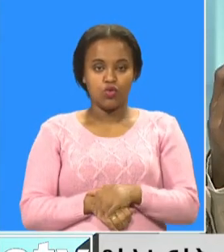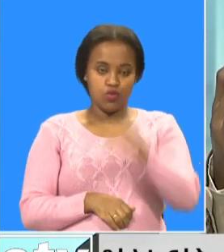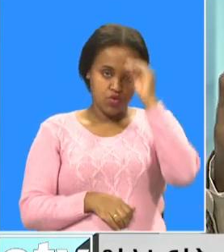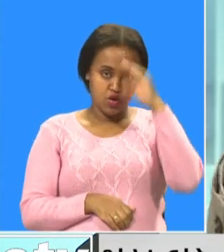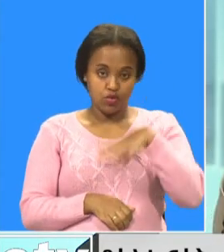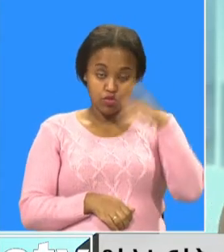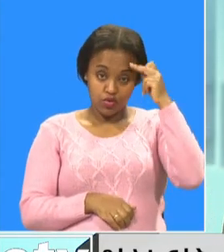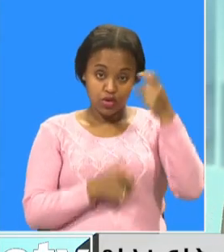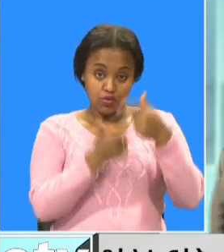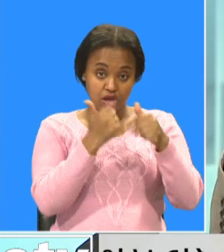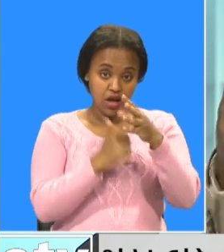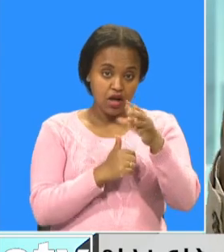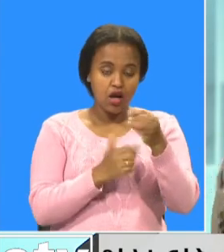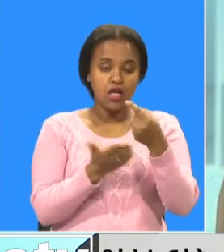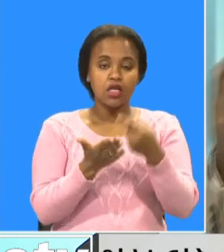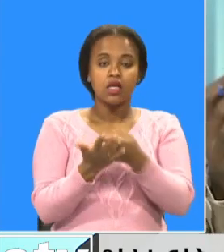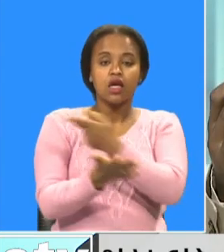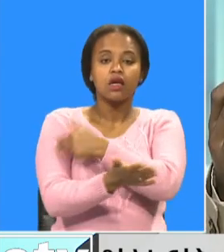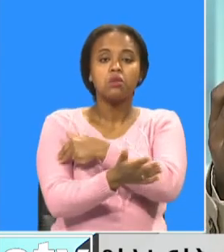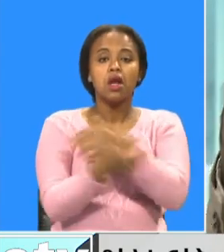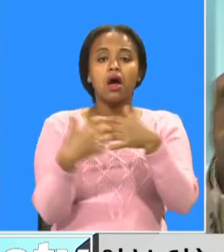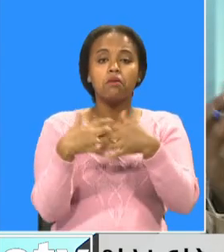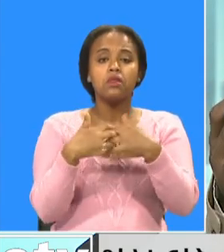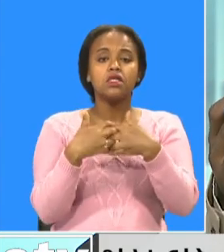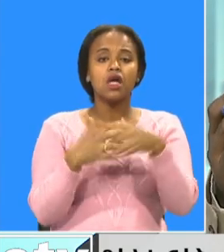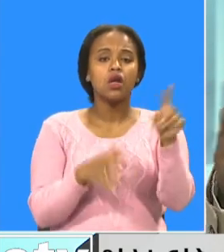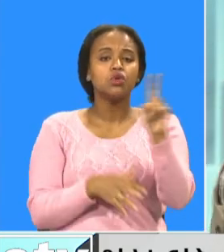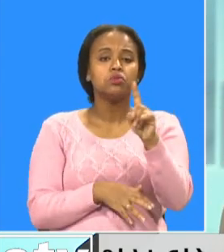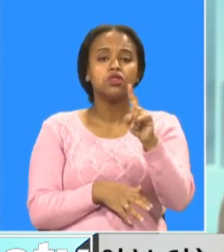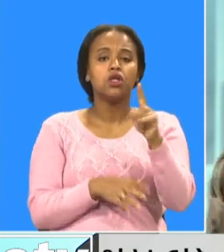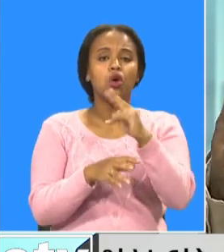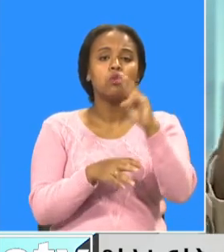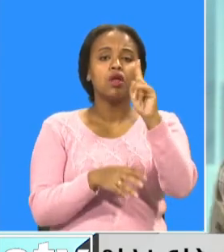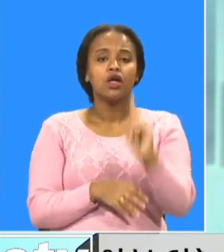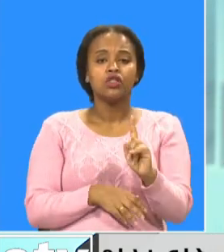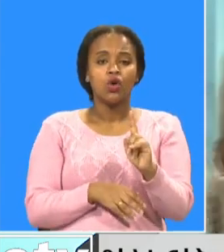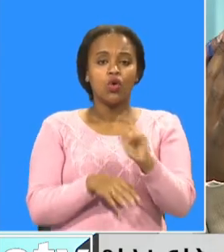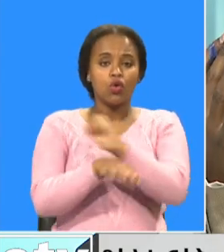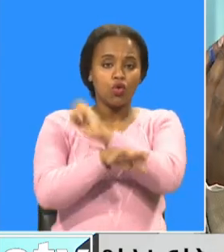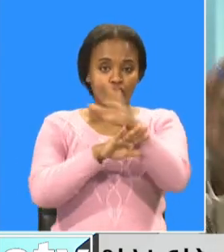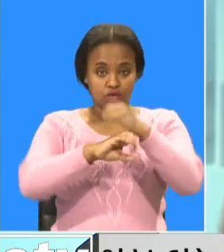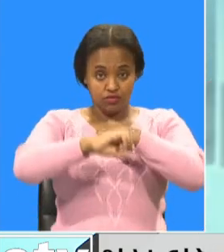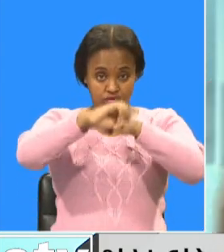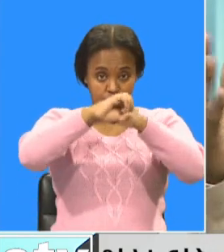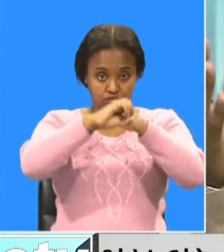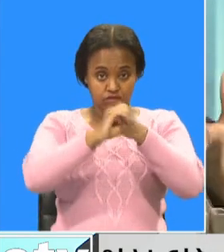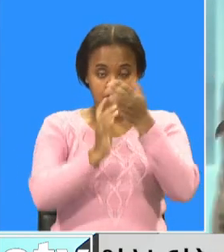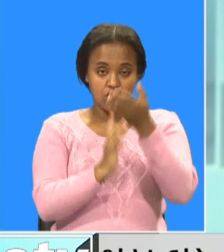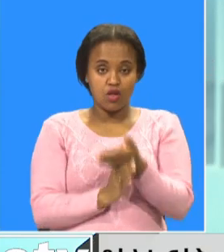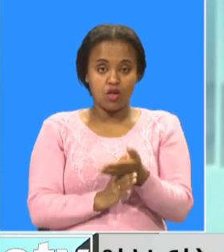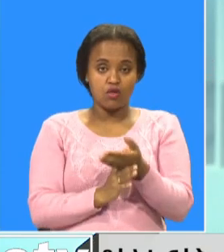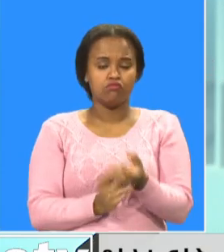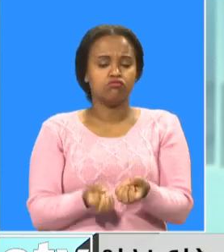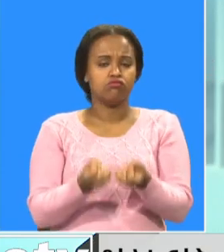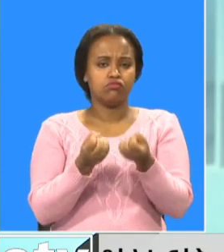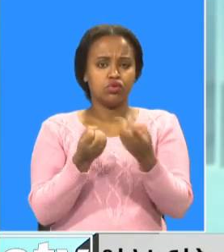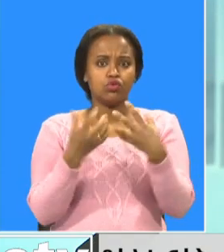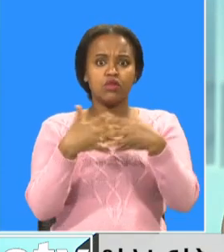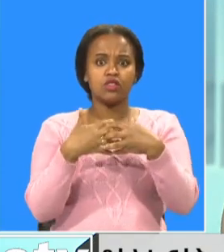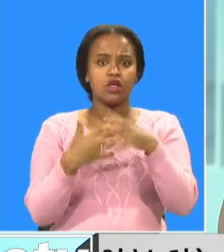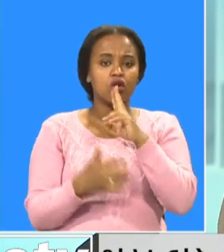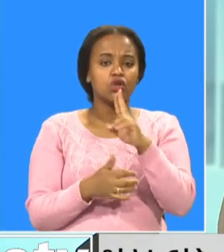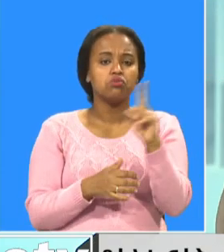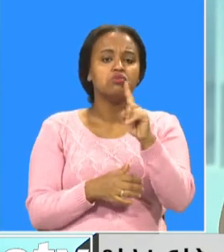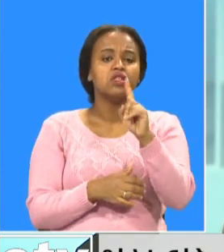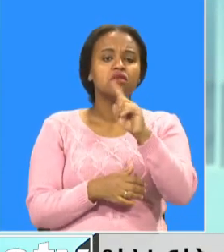እነዚህ የህክምና መሳሪያዎች እንደሚናቸው ምንድነው የኮቪድ-19ን በመከላከል ረገድ የህክምና መሳሪያዎች ስንል ብዙ ናቸው ቀደም ሲል እንደተባለው